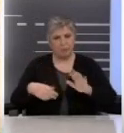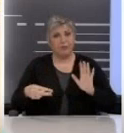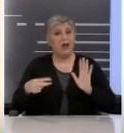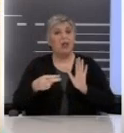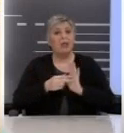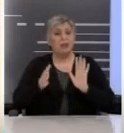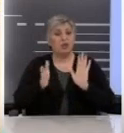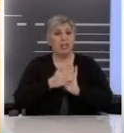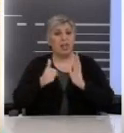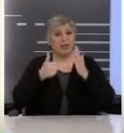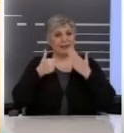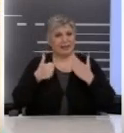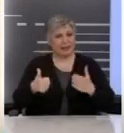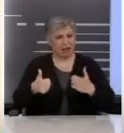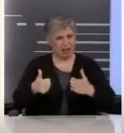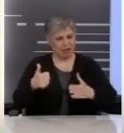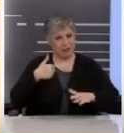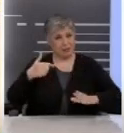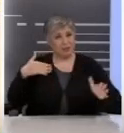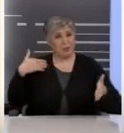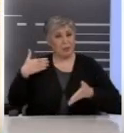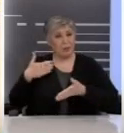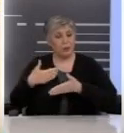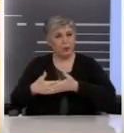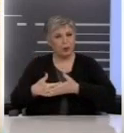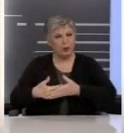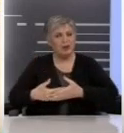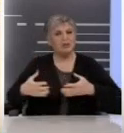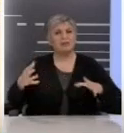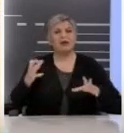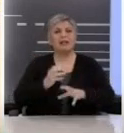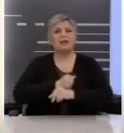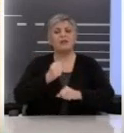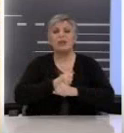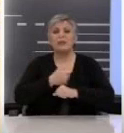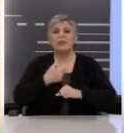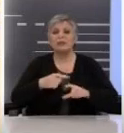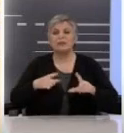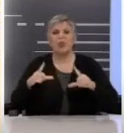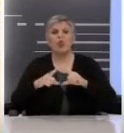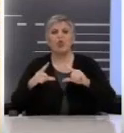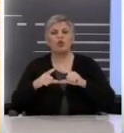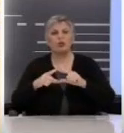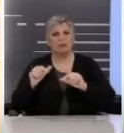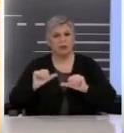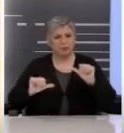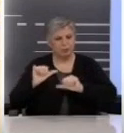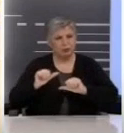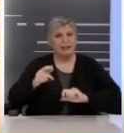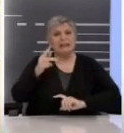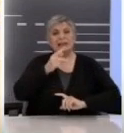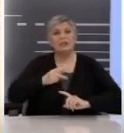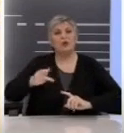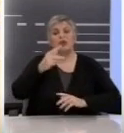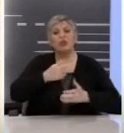2016 ολοκληρώθηκε με επιτυχία το πιλωτικό στάδιο του κοινωνικού εισοδήματος